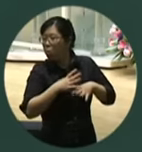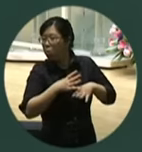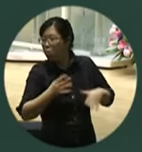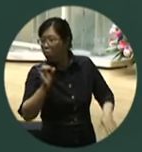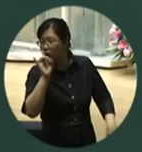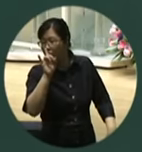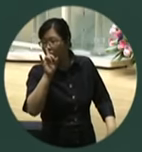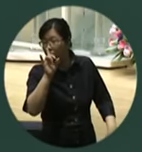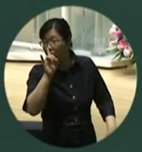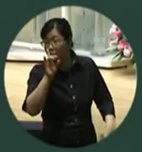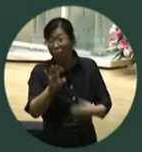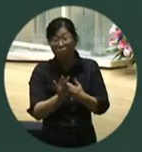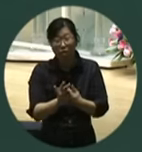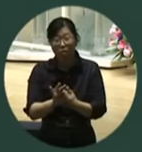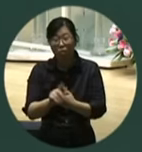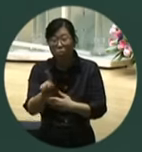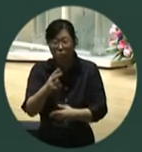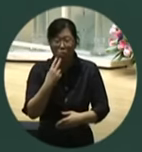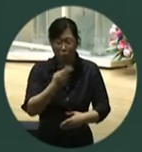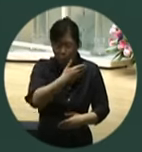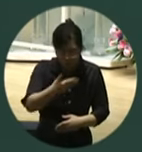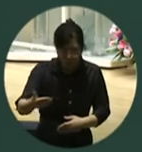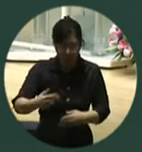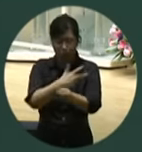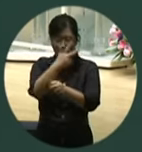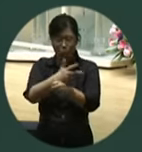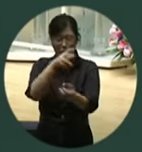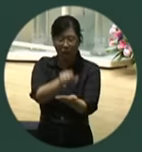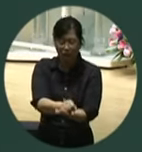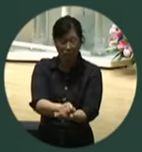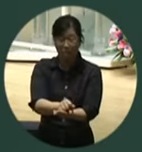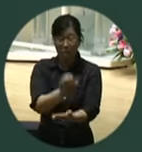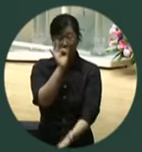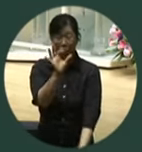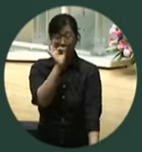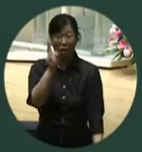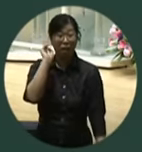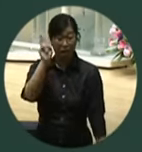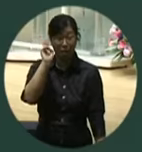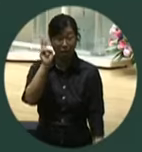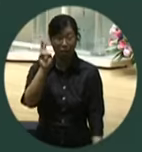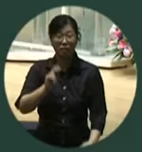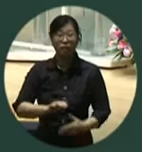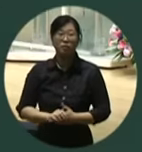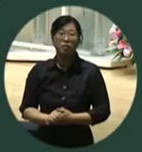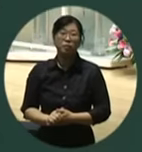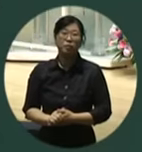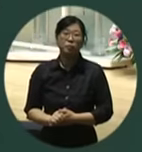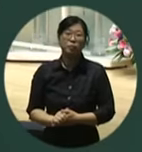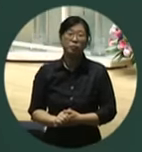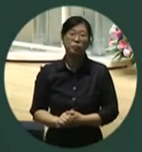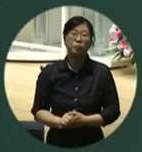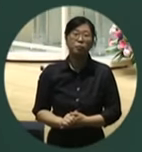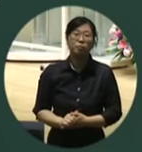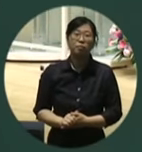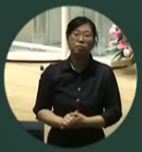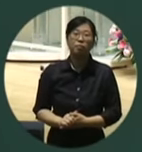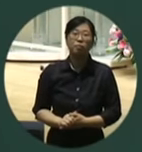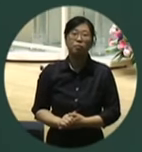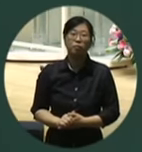evangelist. 아무것도 걱정하지 마시고요. 여러분 이 축복 누리게 되시길 바랍니다. I hope you do not worry about anything, but just enjoy this blessing. 이미